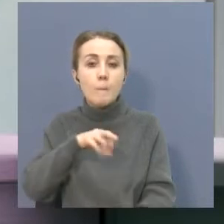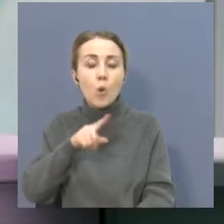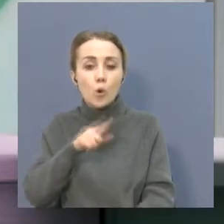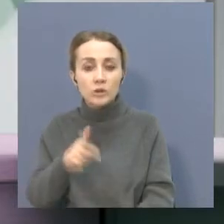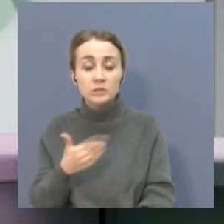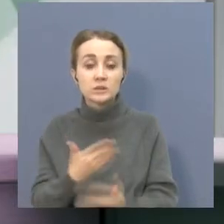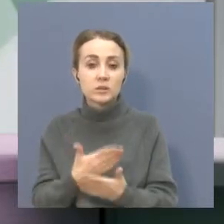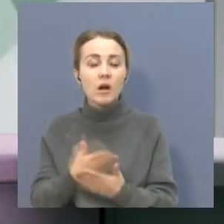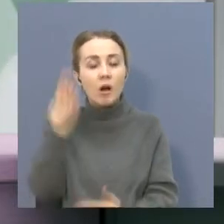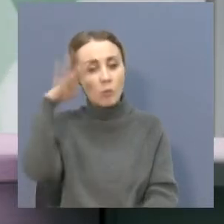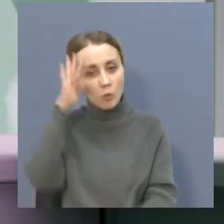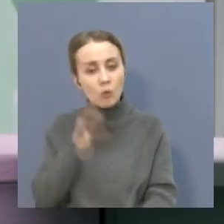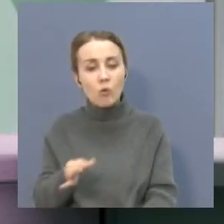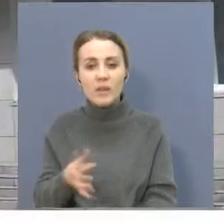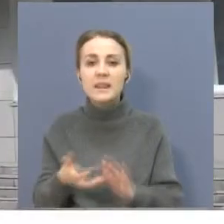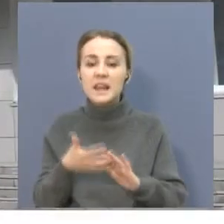тапшы.